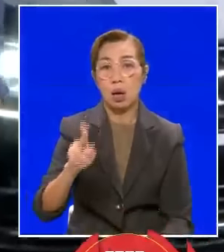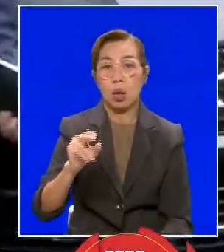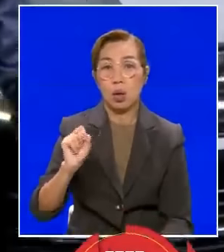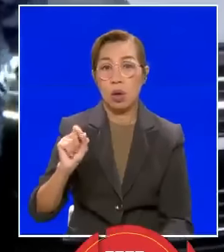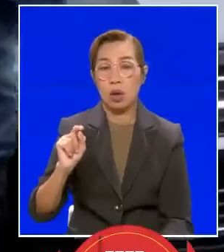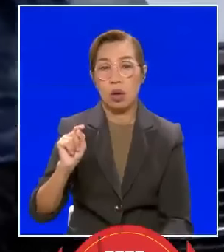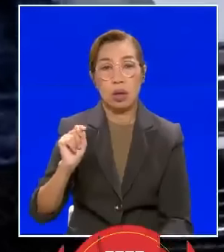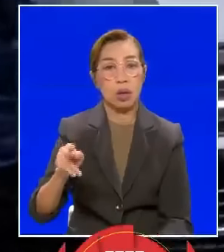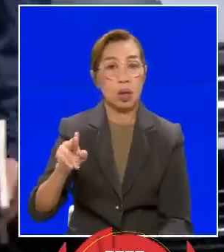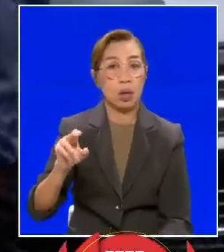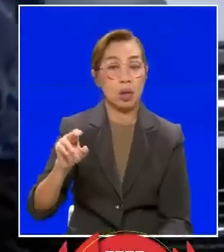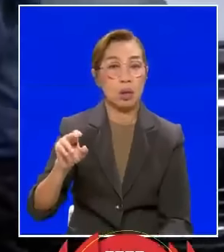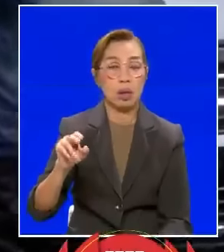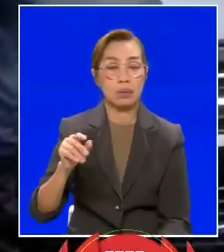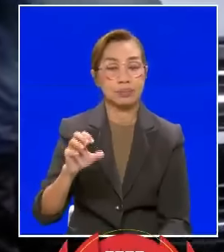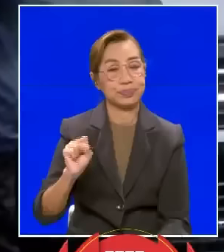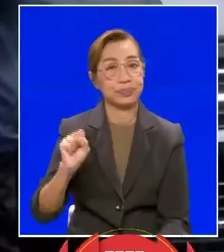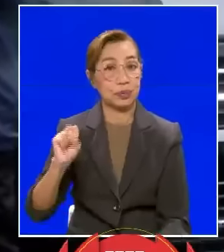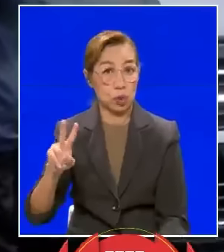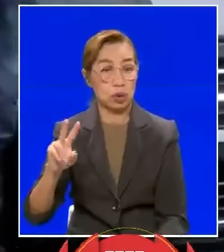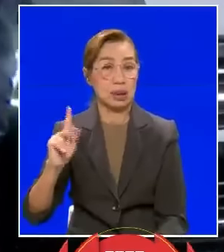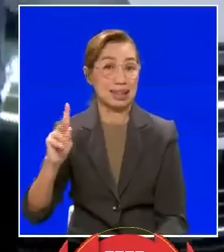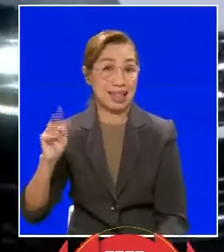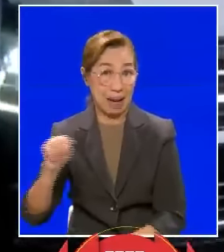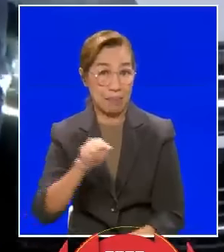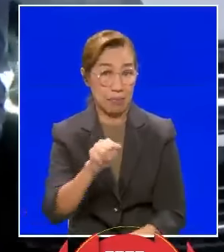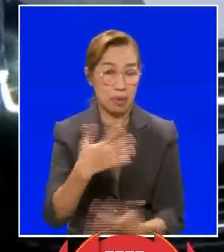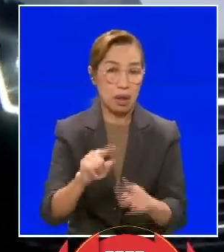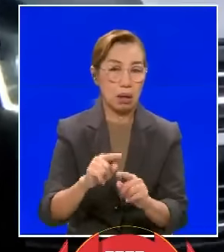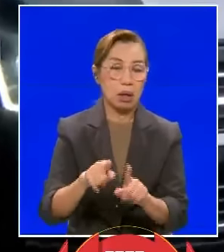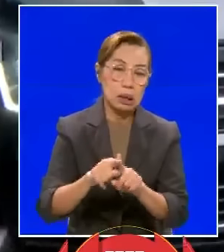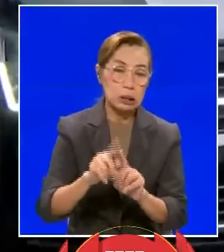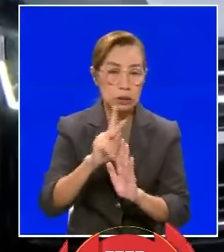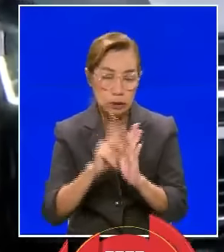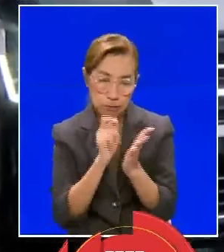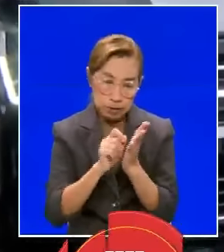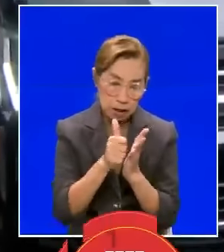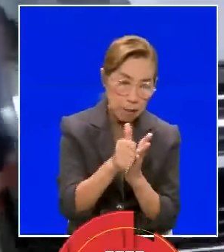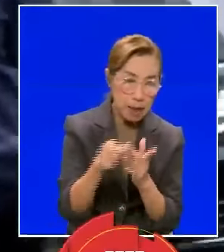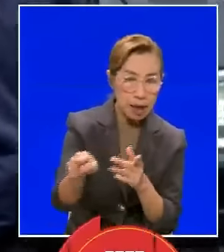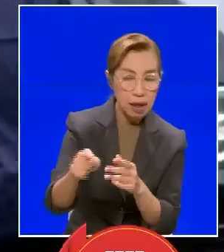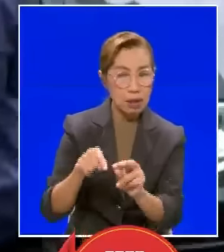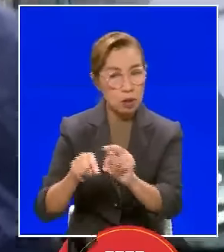หว่างที่ยังไม่มีข้อสรุปเรื่องแนวทางในการทำกฎหมายเนี่ยถ้าทำร่วมกันได้ไม่แบ่งแยกฝ่ายค้านรัฐบา